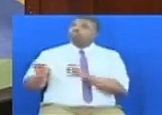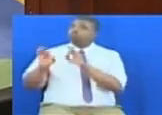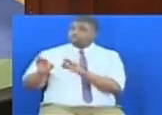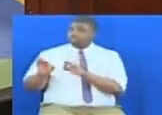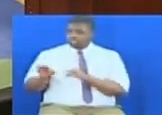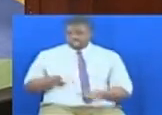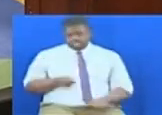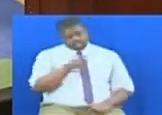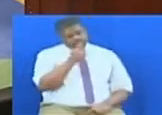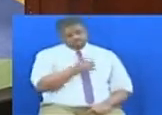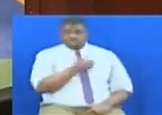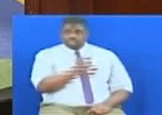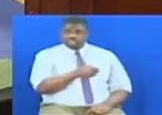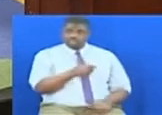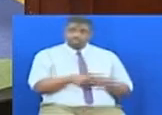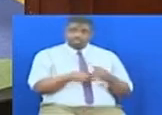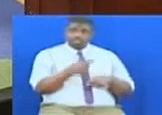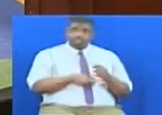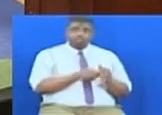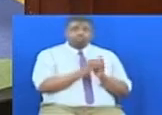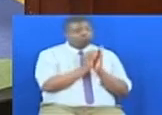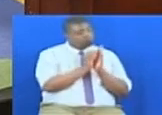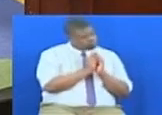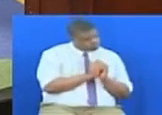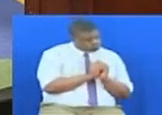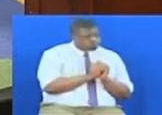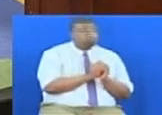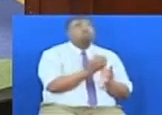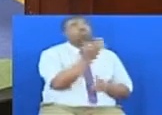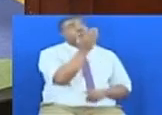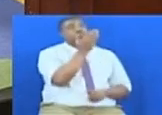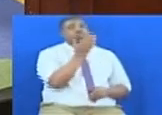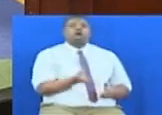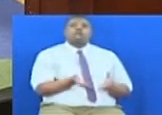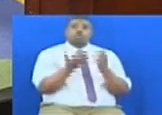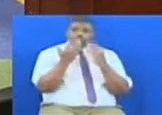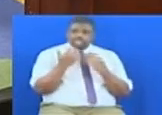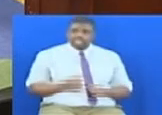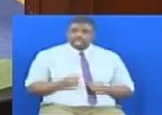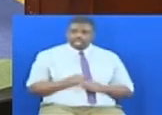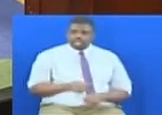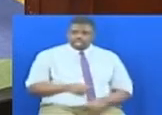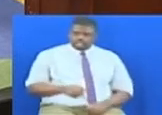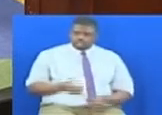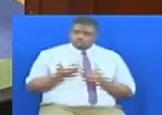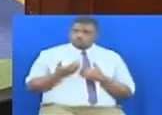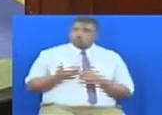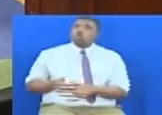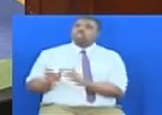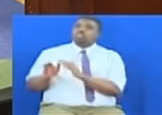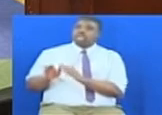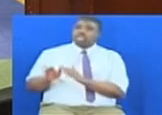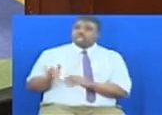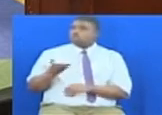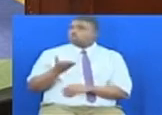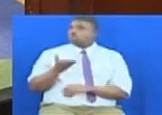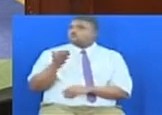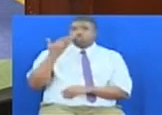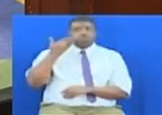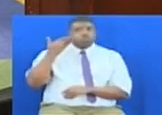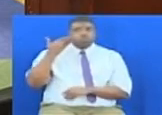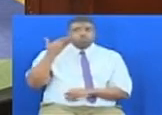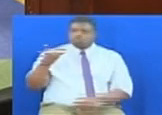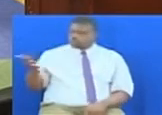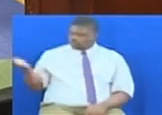tuendelee kumwabudu na kumuona Mwenyezi Mungu kwa ana uwezo. kuachia uwezo wengine kuleta dawa